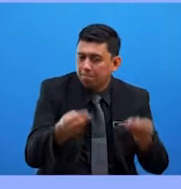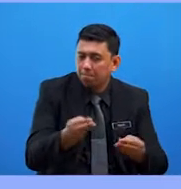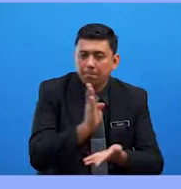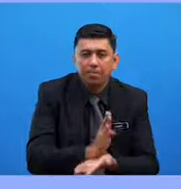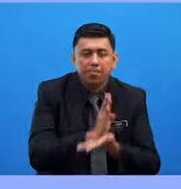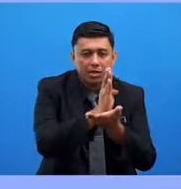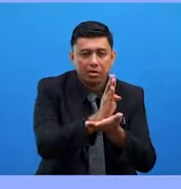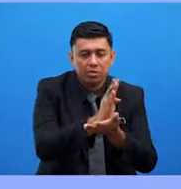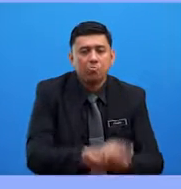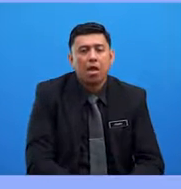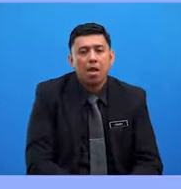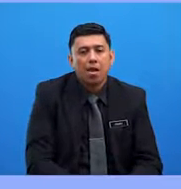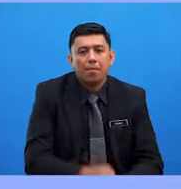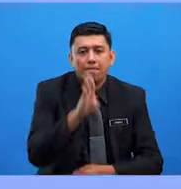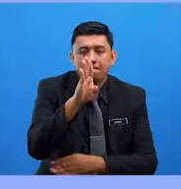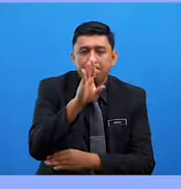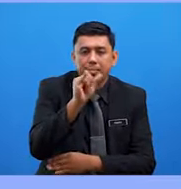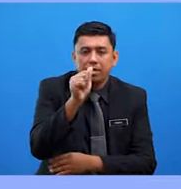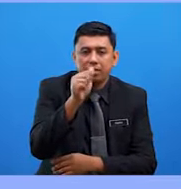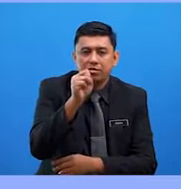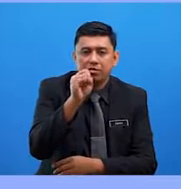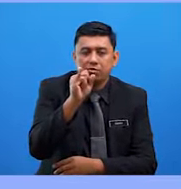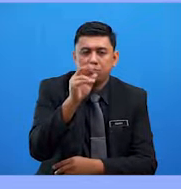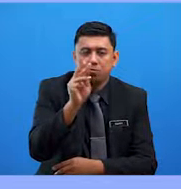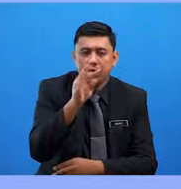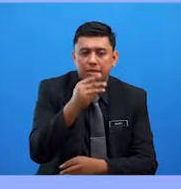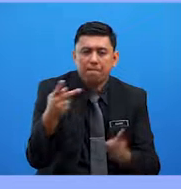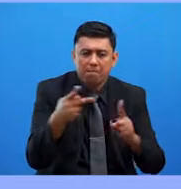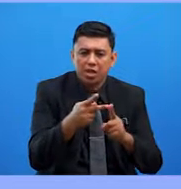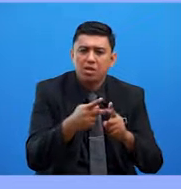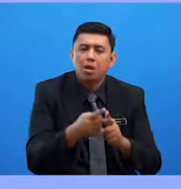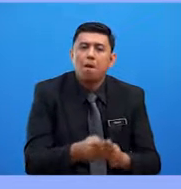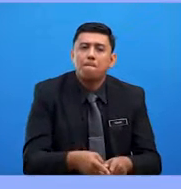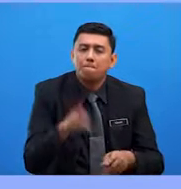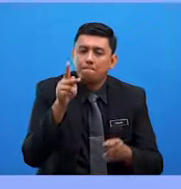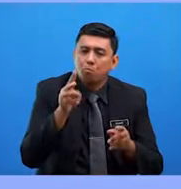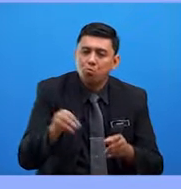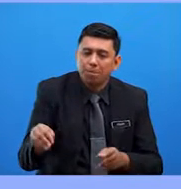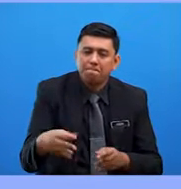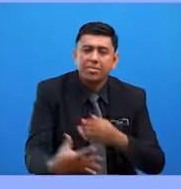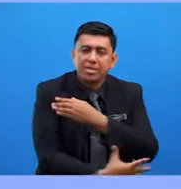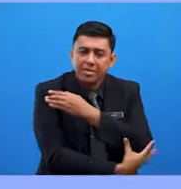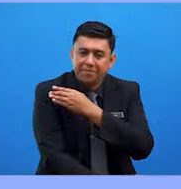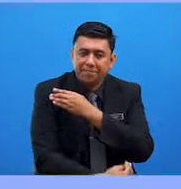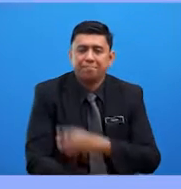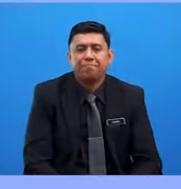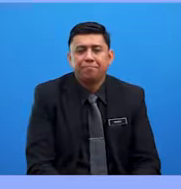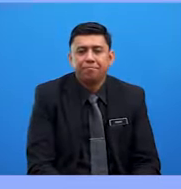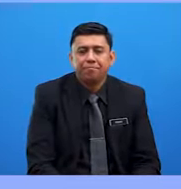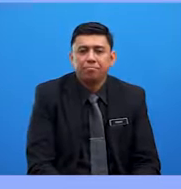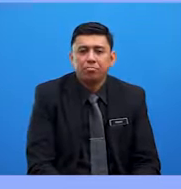bantuan seperti beasiswa kepada pelajar miskin yang ingin melanjutkan pelajaran mereka. Yang